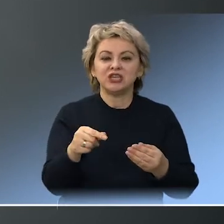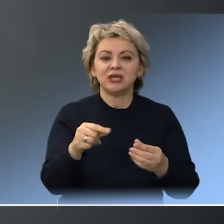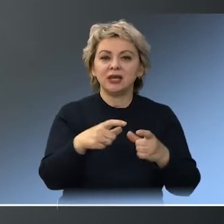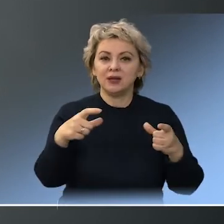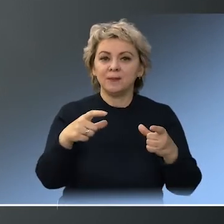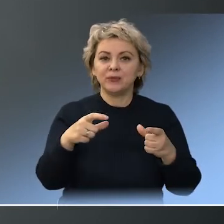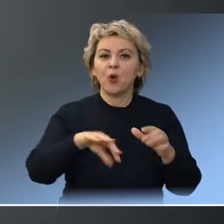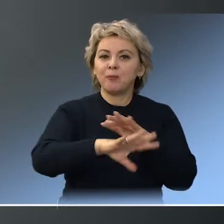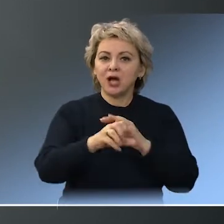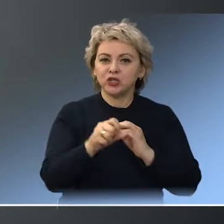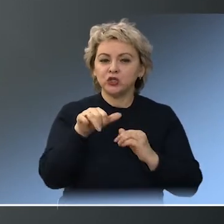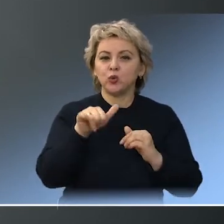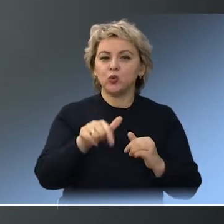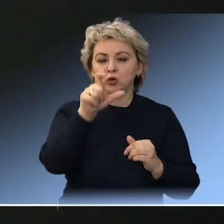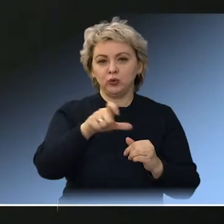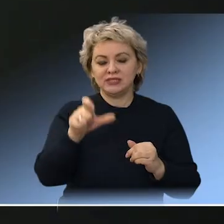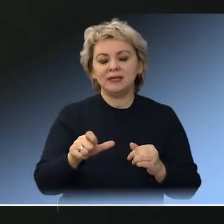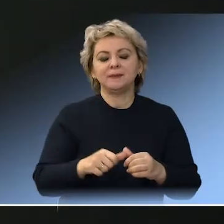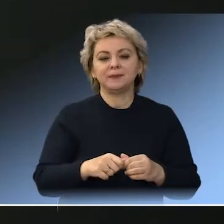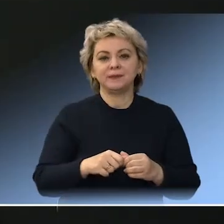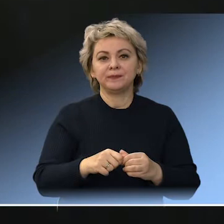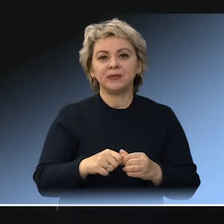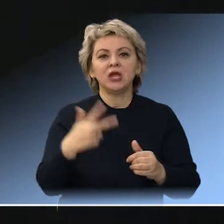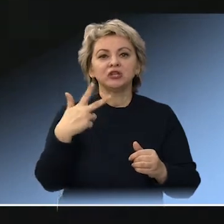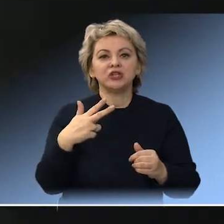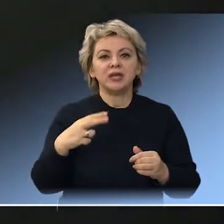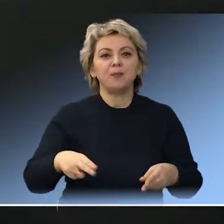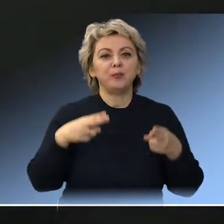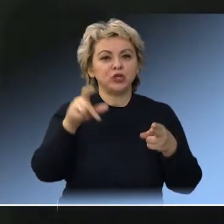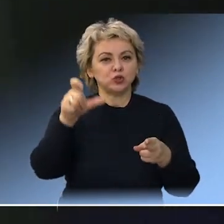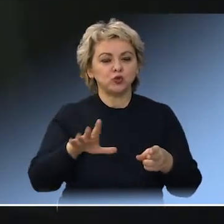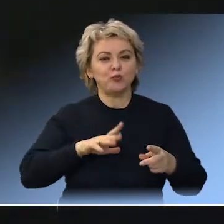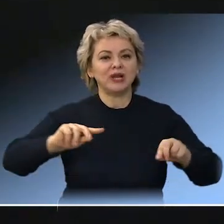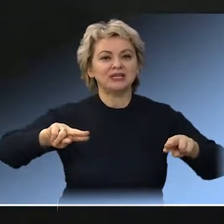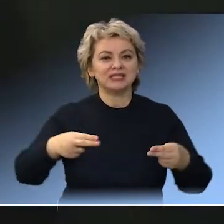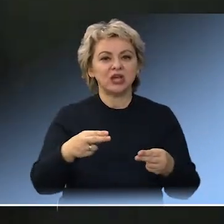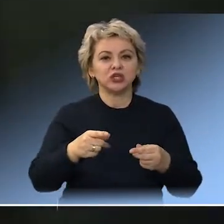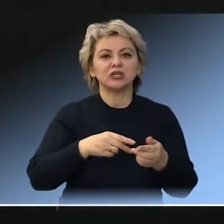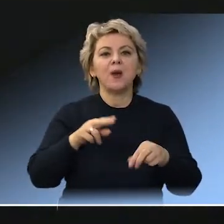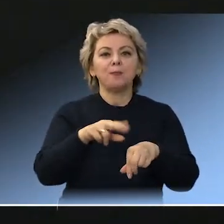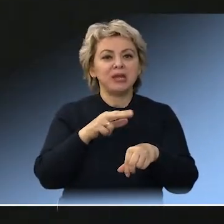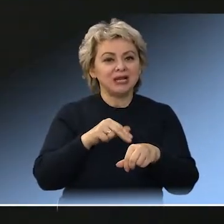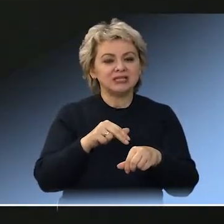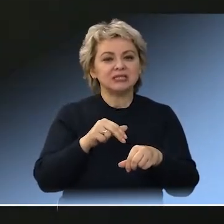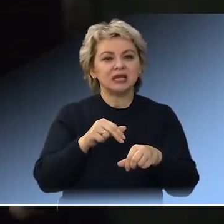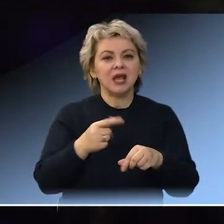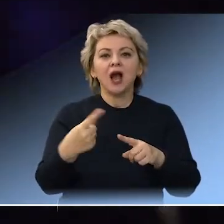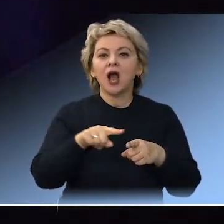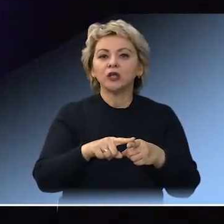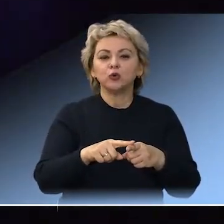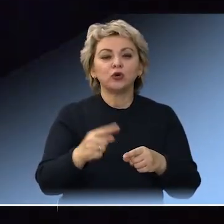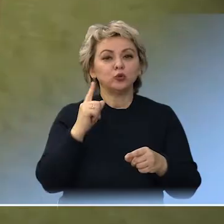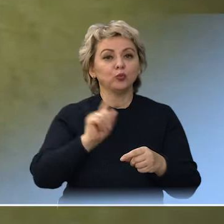денежных средств, похищенных у населения. Трое злоумышленников были задержаны сотрудниками правоохранительных органов,